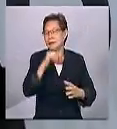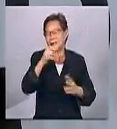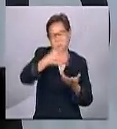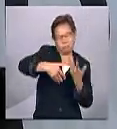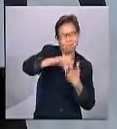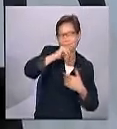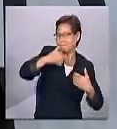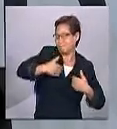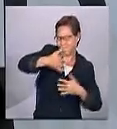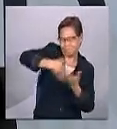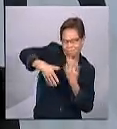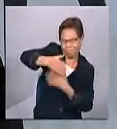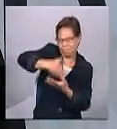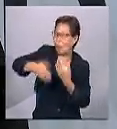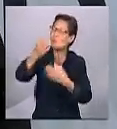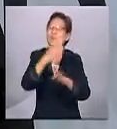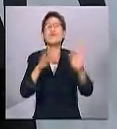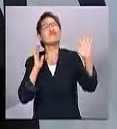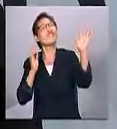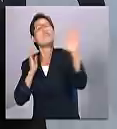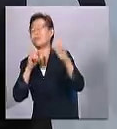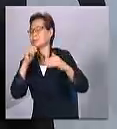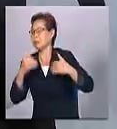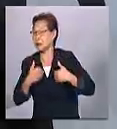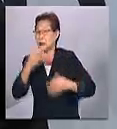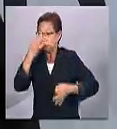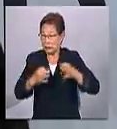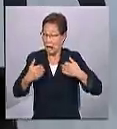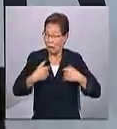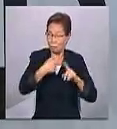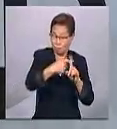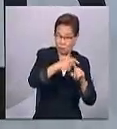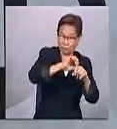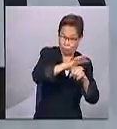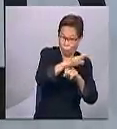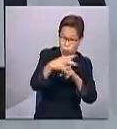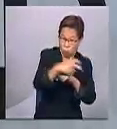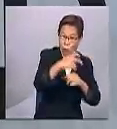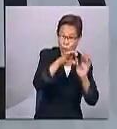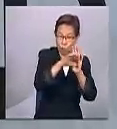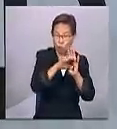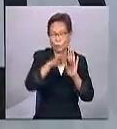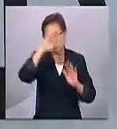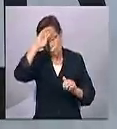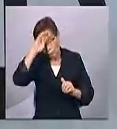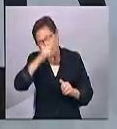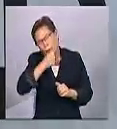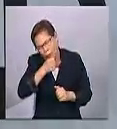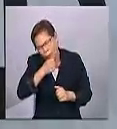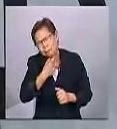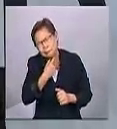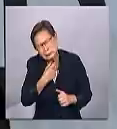pergaulan bebas antara mereka. Sekiranya mereka ada yang positif, contohnya mereka bergejala demam, batuk dan